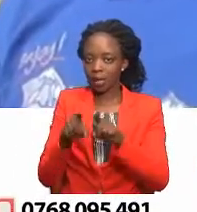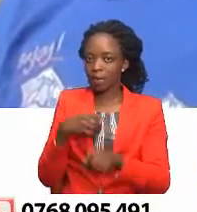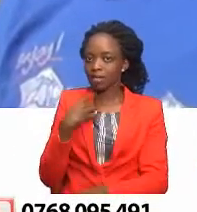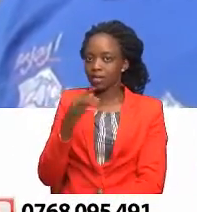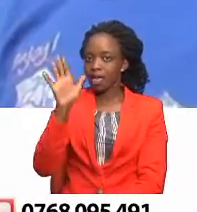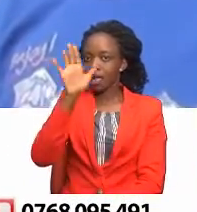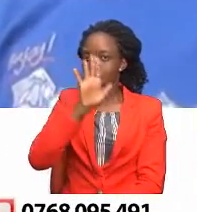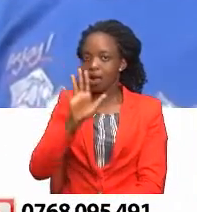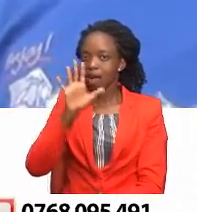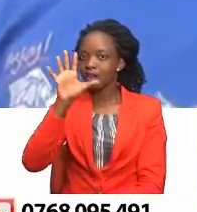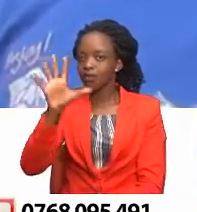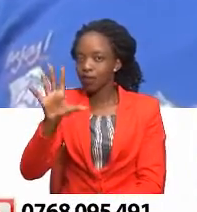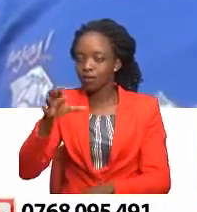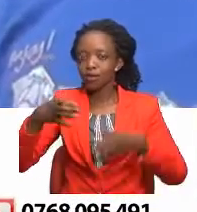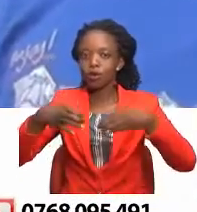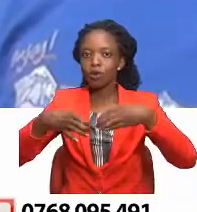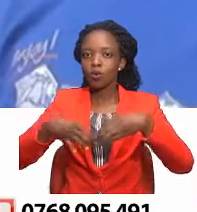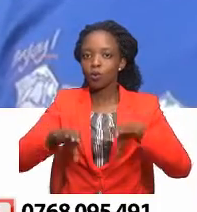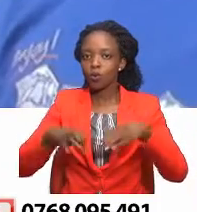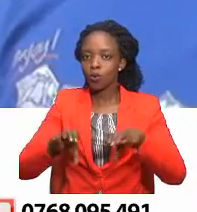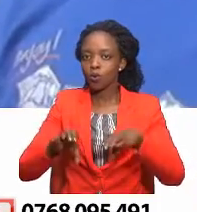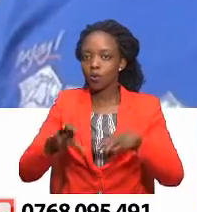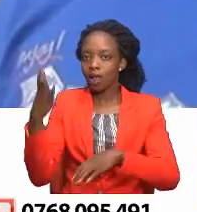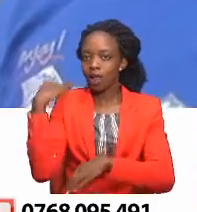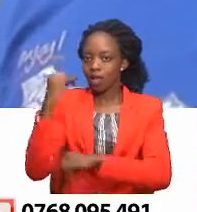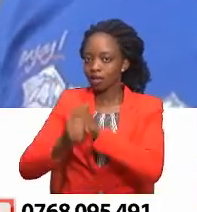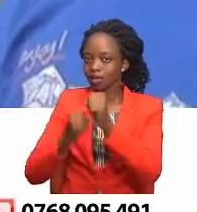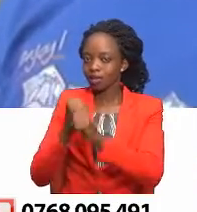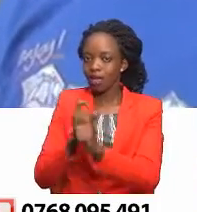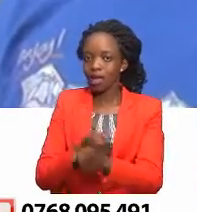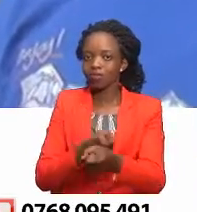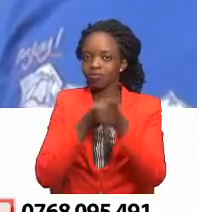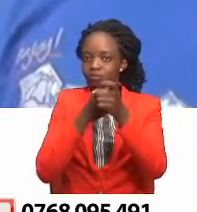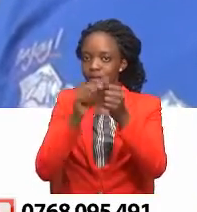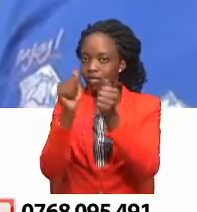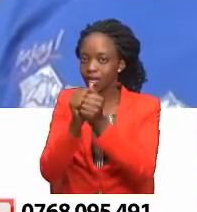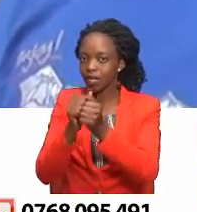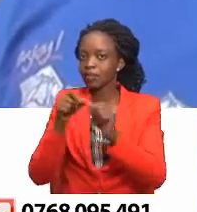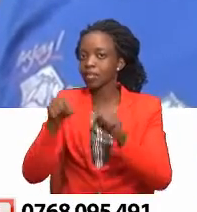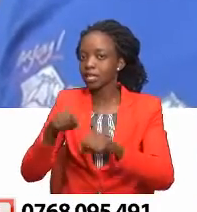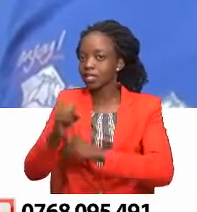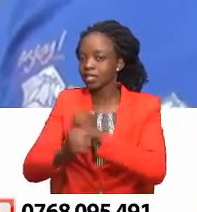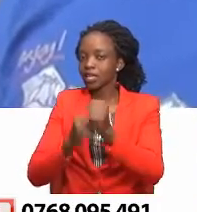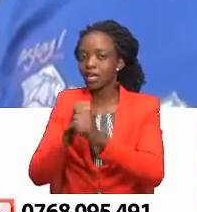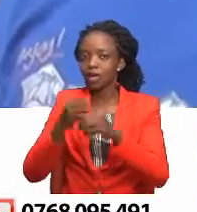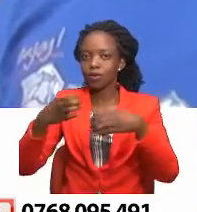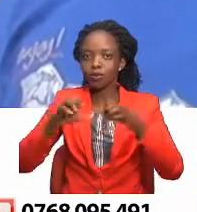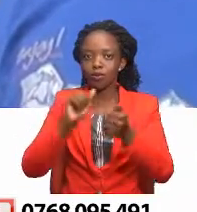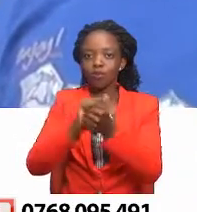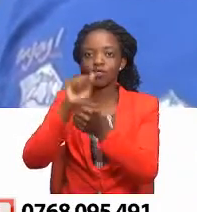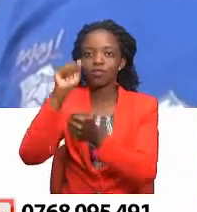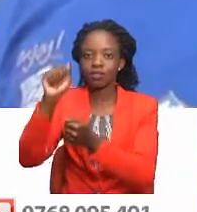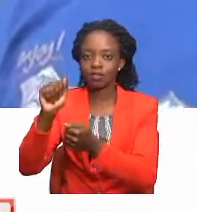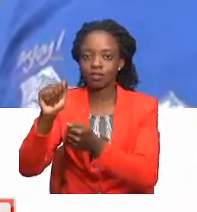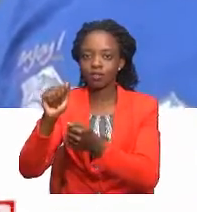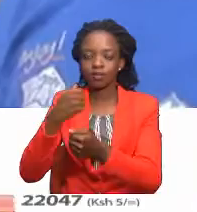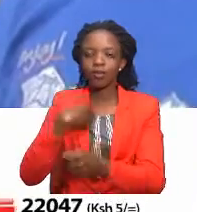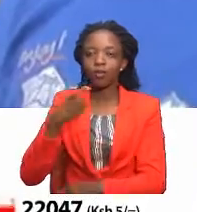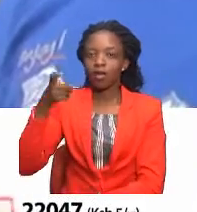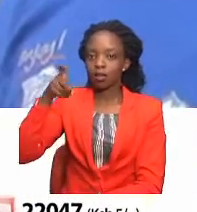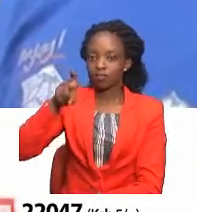ni tano, pikipiki round last year tulipeana kama 10, round hii ni 15. So